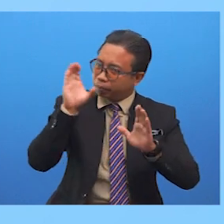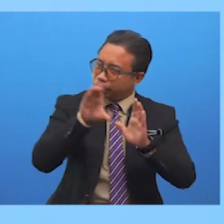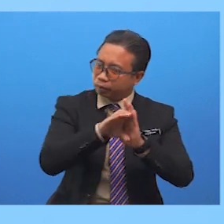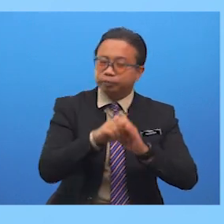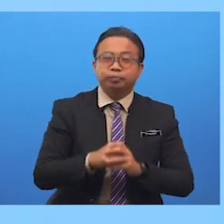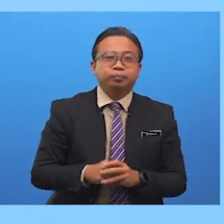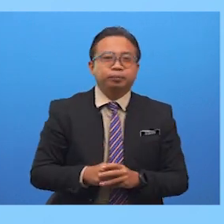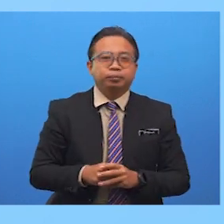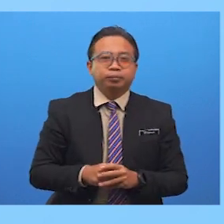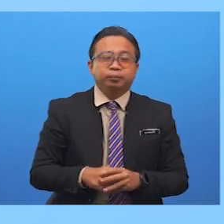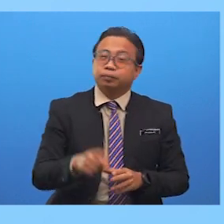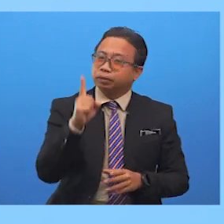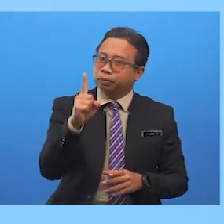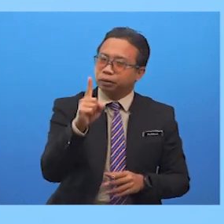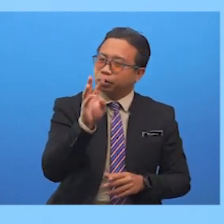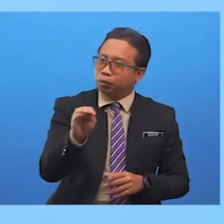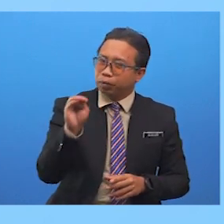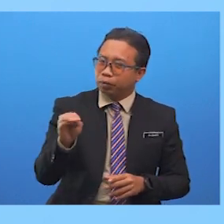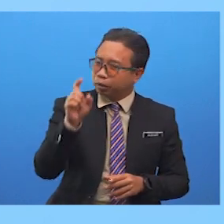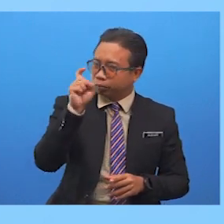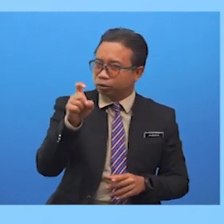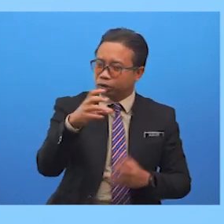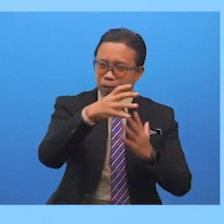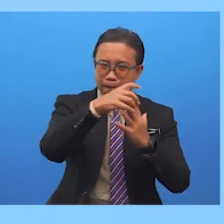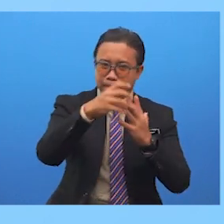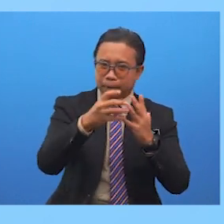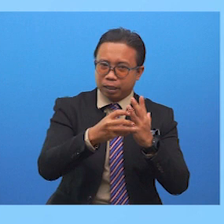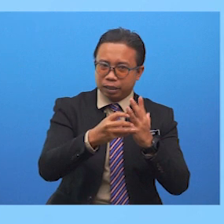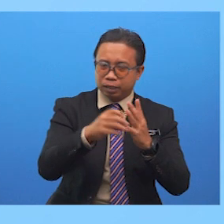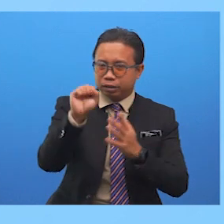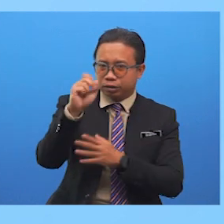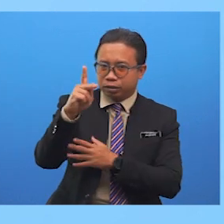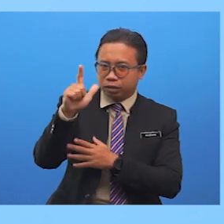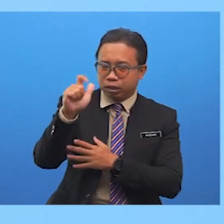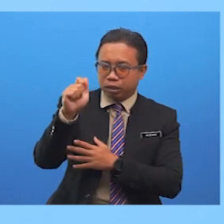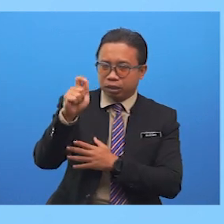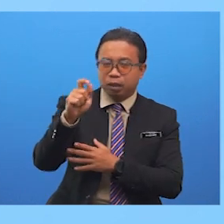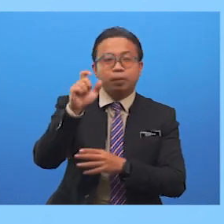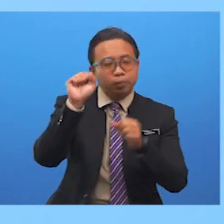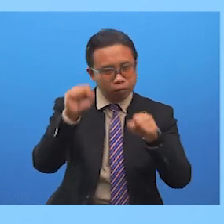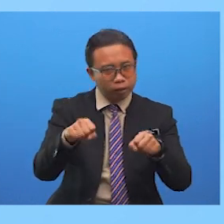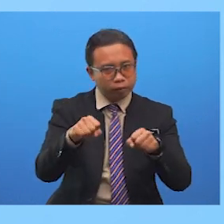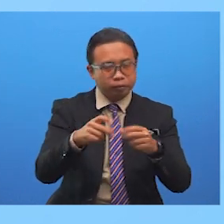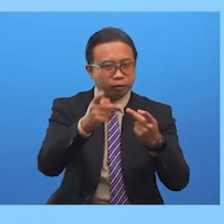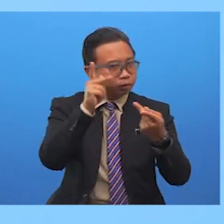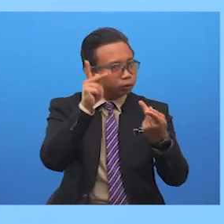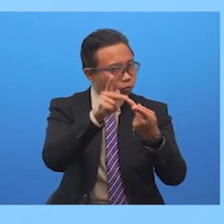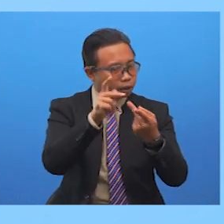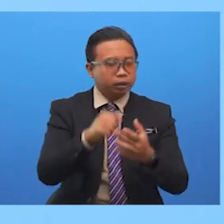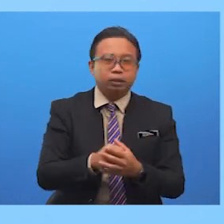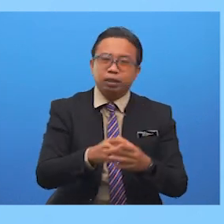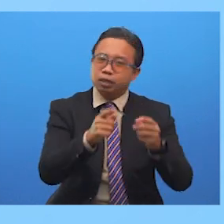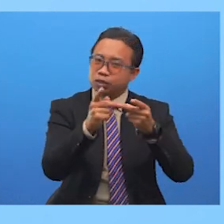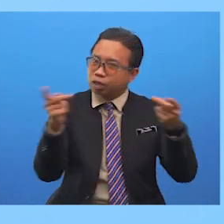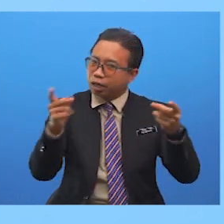pertama murid-murid hendaklah memilih Skala yang sesuai bagi mewakili jarak